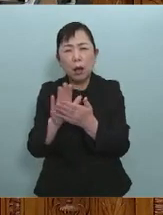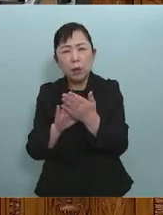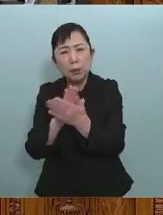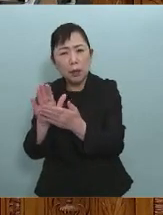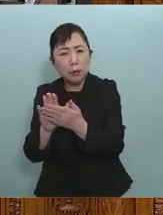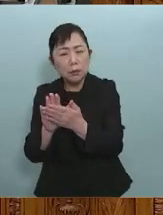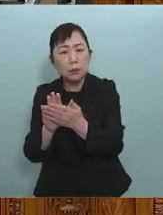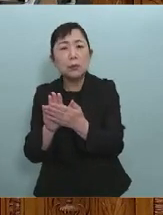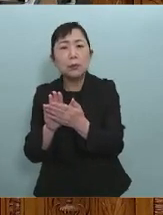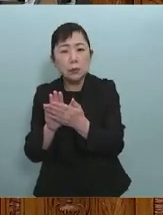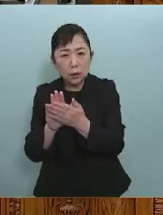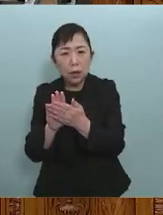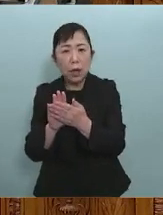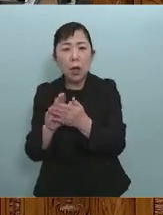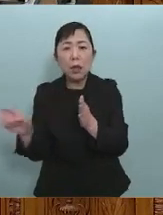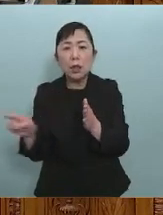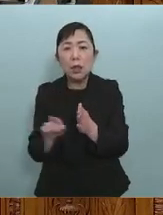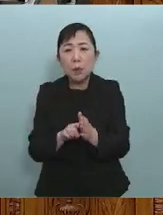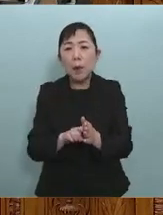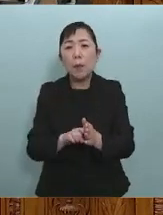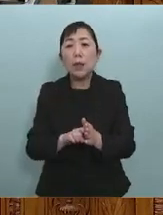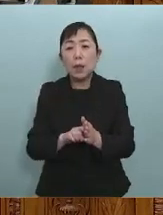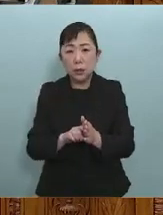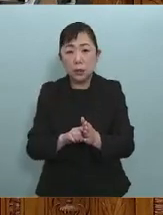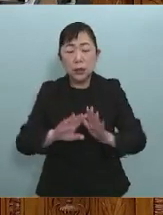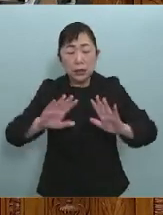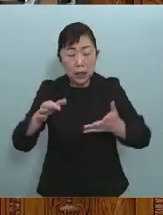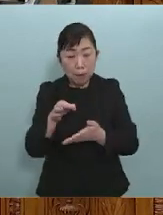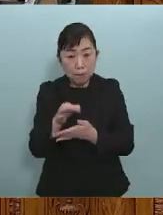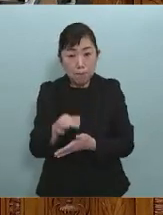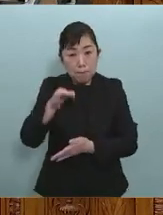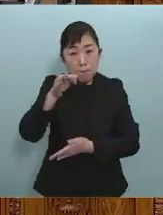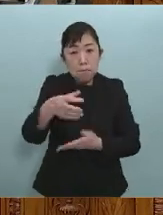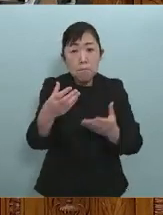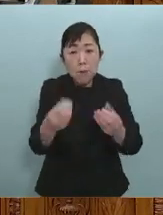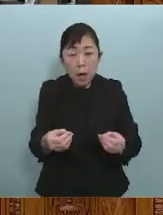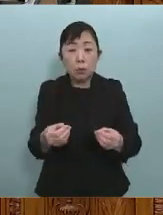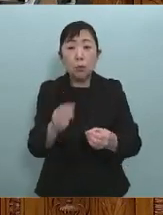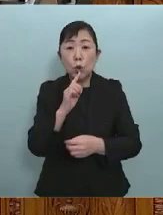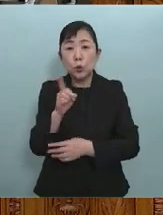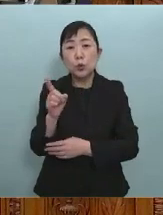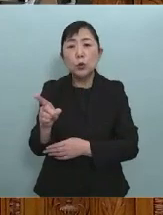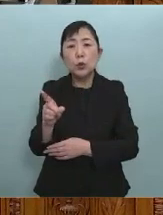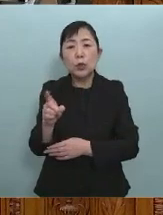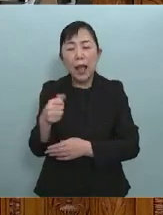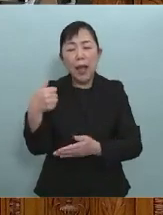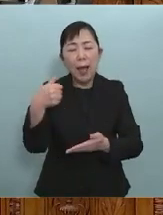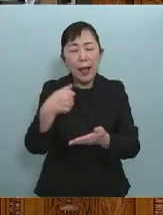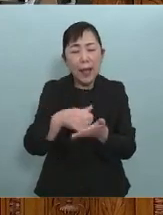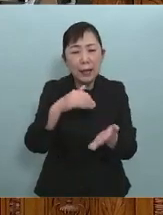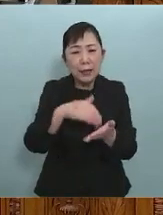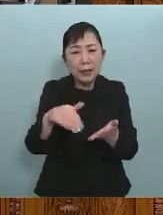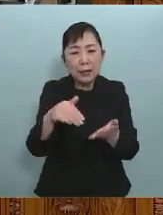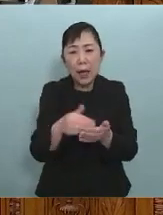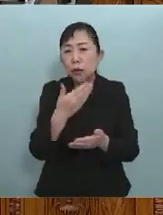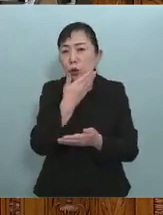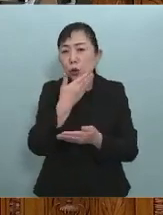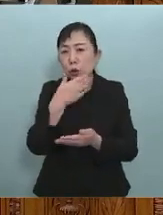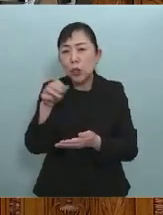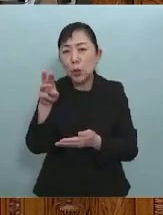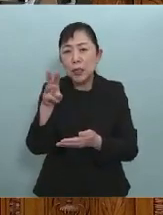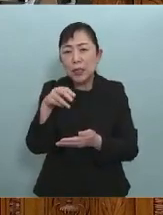まま次元の予算を講じたことで満足してしまい決算重視の参議院として